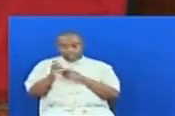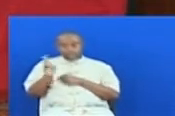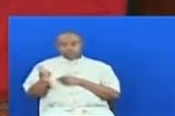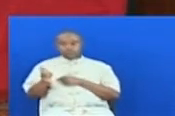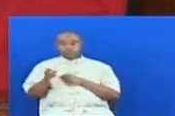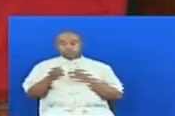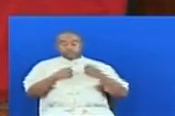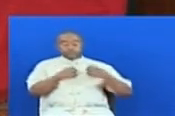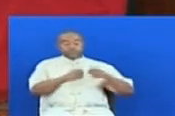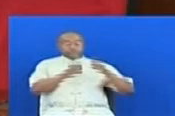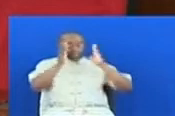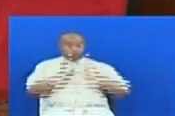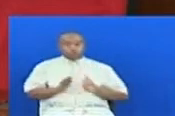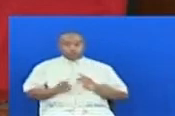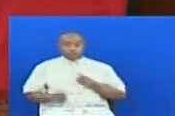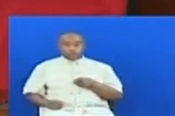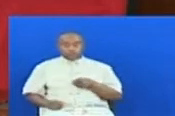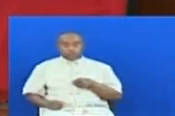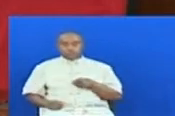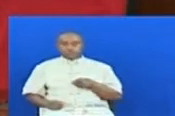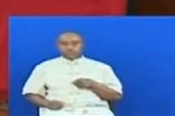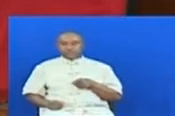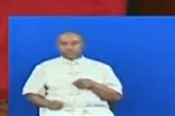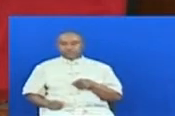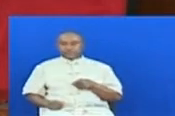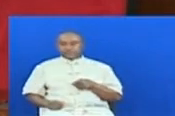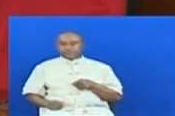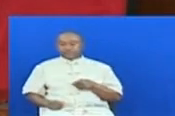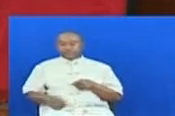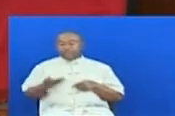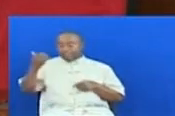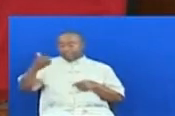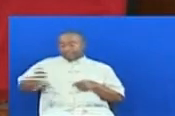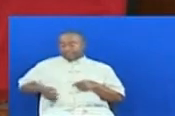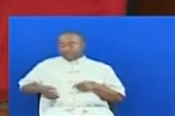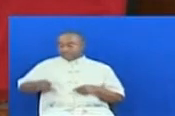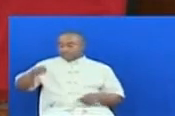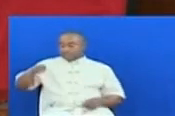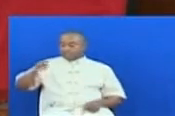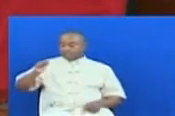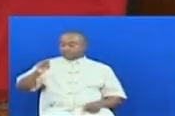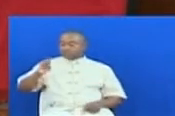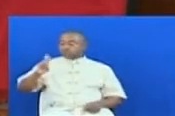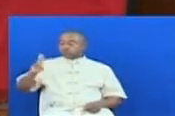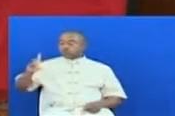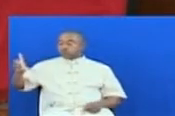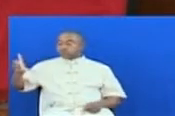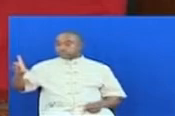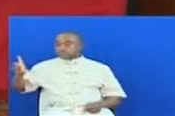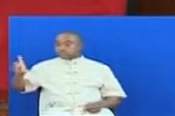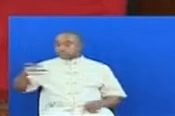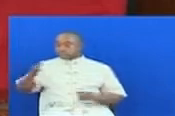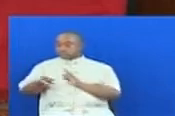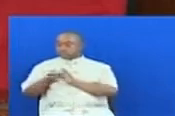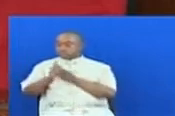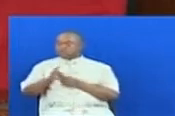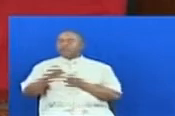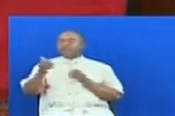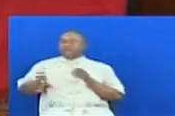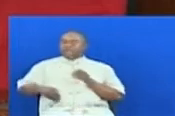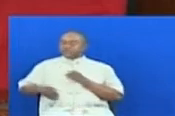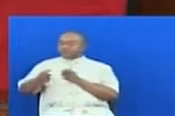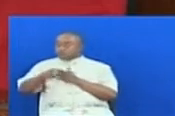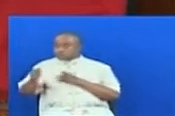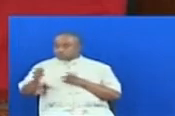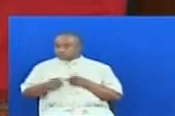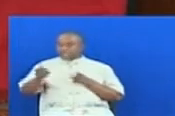mkuu ambaye afisa masuhuri mkurugenzi ana miaka 3, miaka 4, anahamishwa anakuja mwingine. Lakini mhasibu, afisa manunuzi au